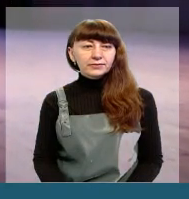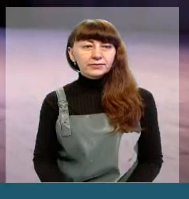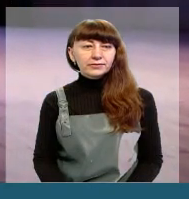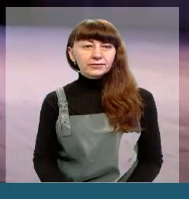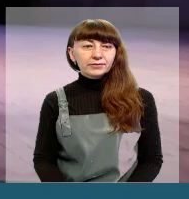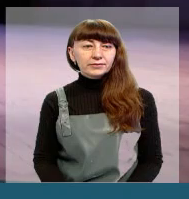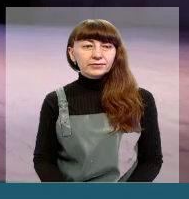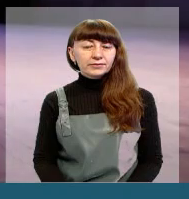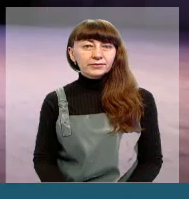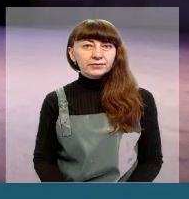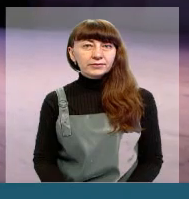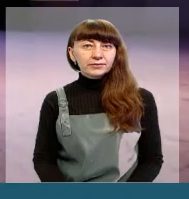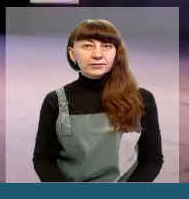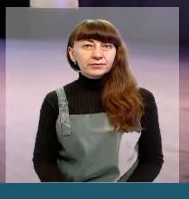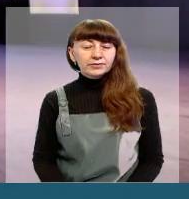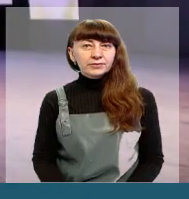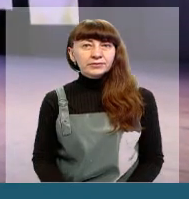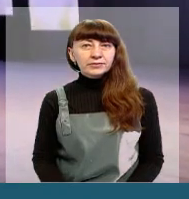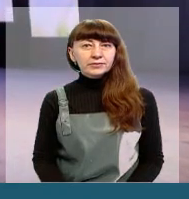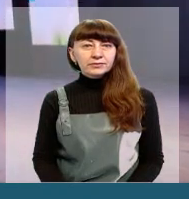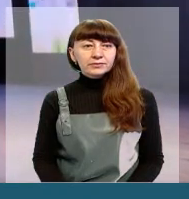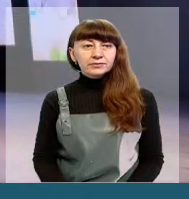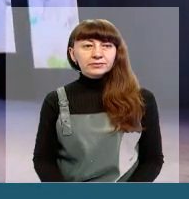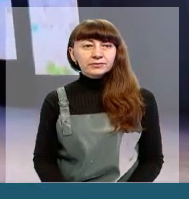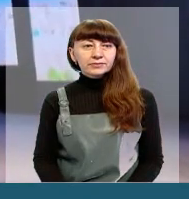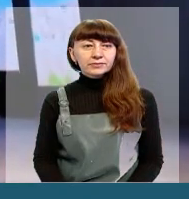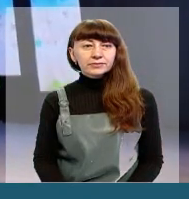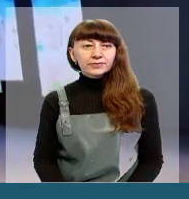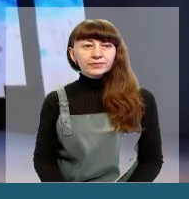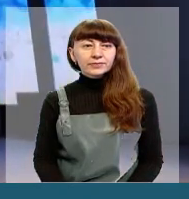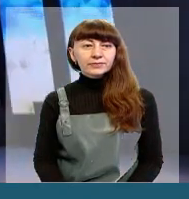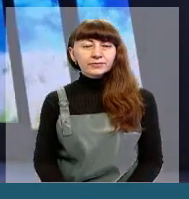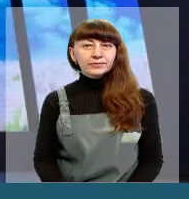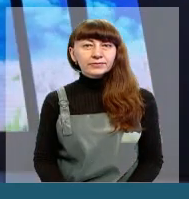Гульзада Айшуакова, Олег Сытник, телеканал Кустанай.